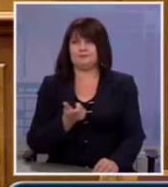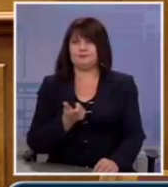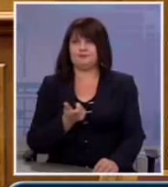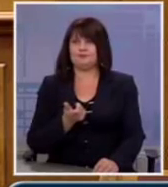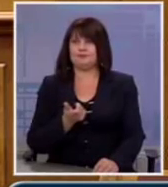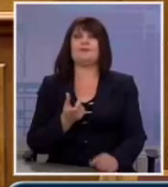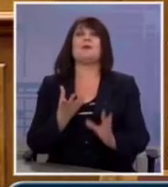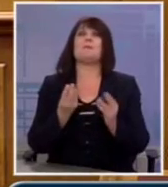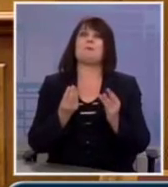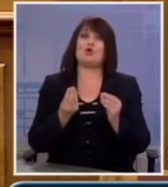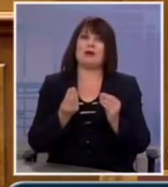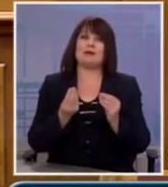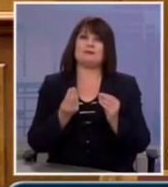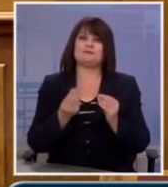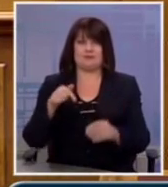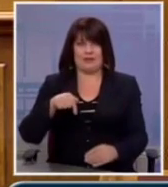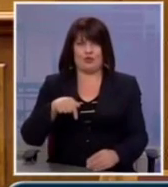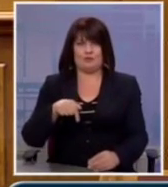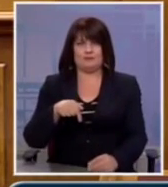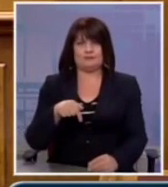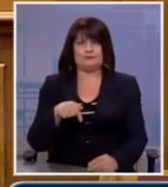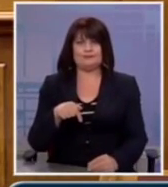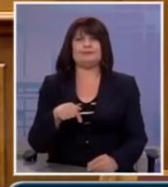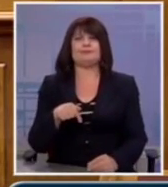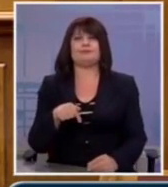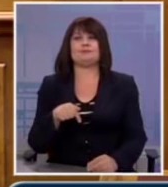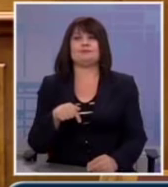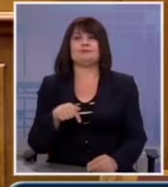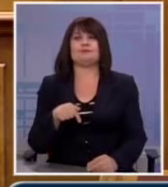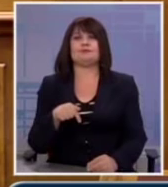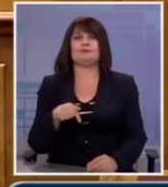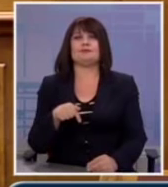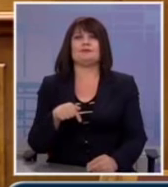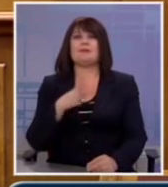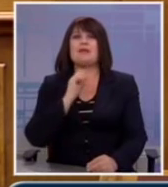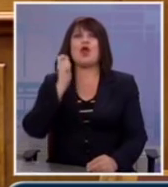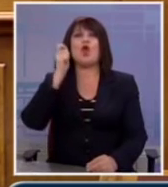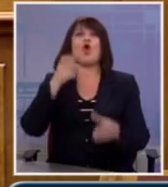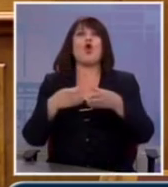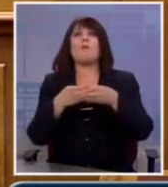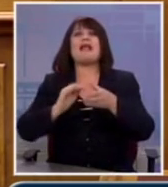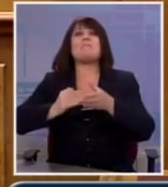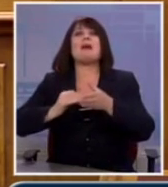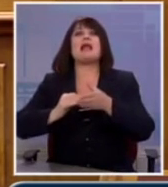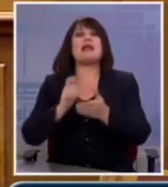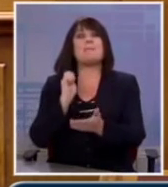ότι πολλοί εδώ μέσα είστε κομματικοί υπάλληλοι